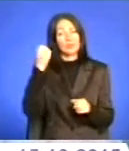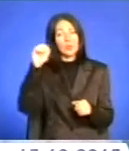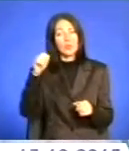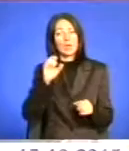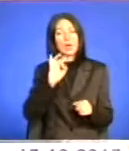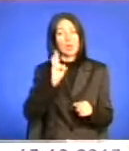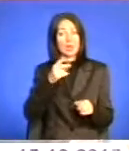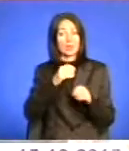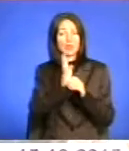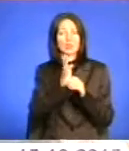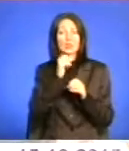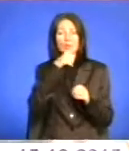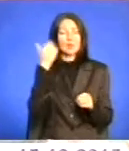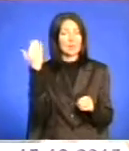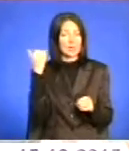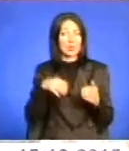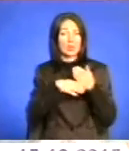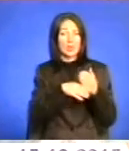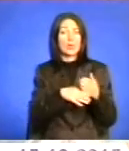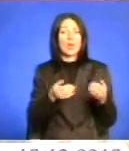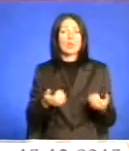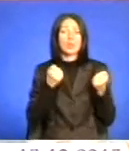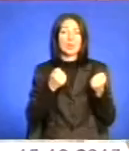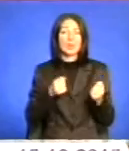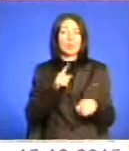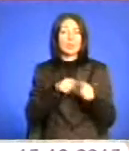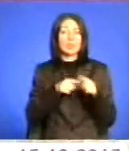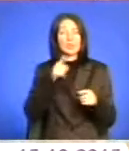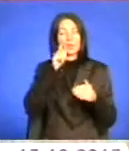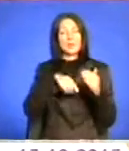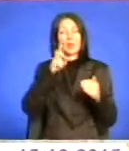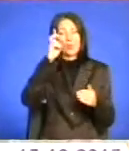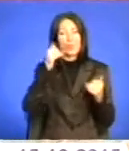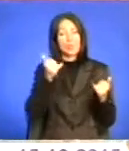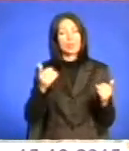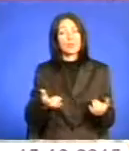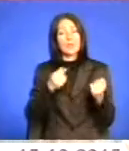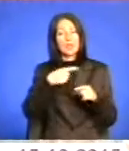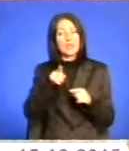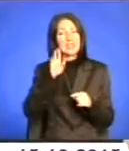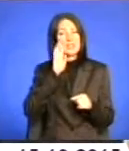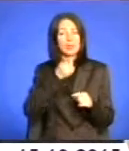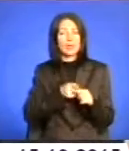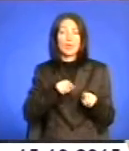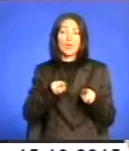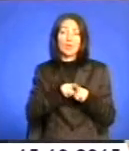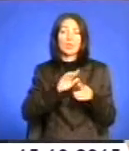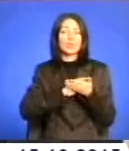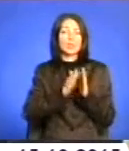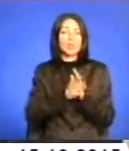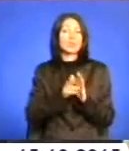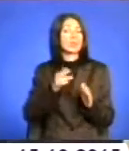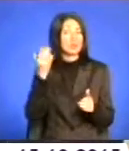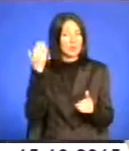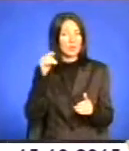років тому. Допомогла підтримка рідних і віра в Бога. Сьогодні вона підтримує інших жінок, які у такій же ситуації, як